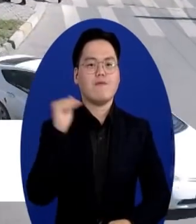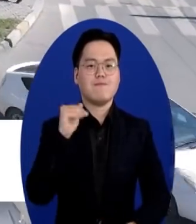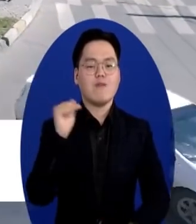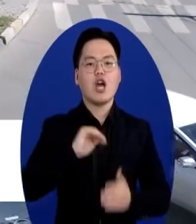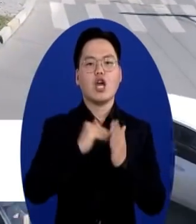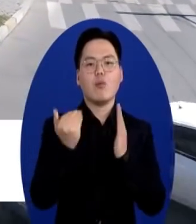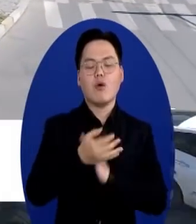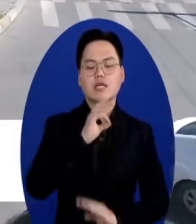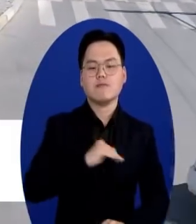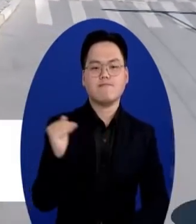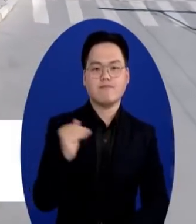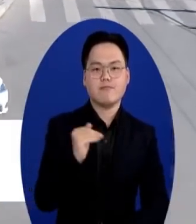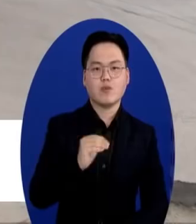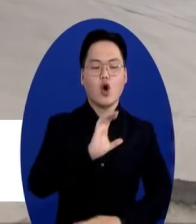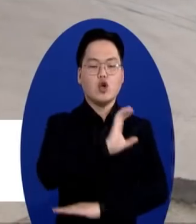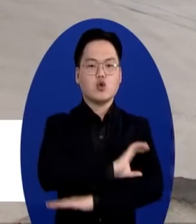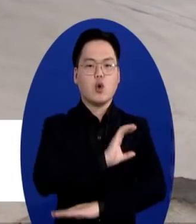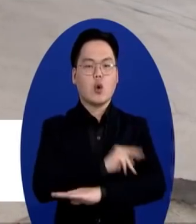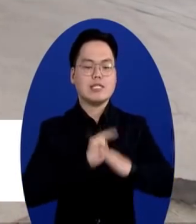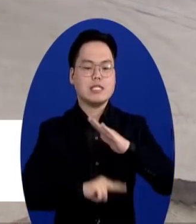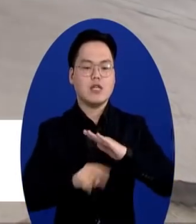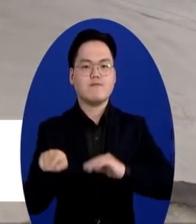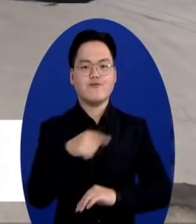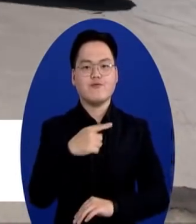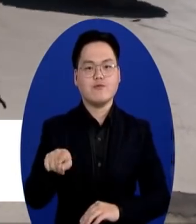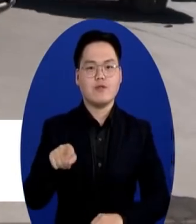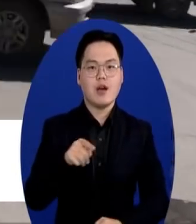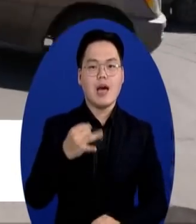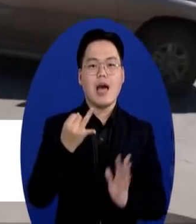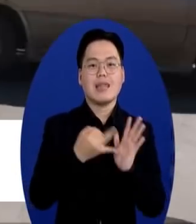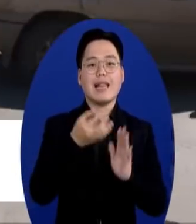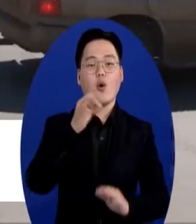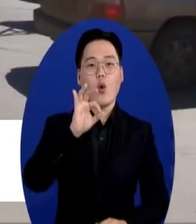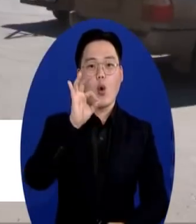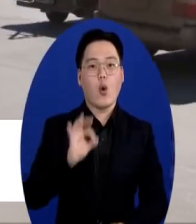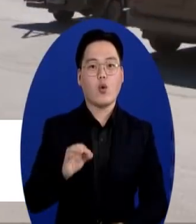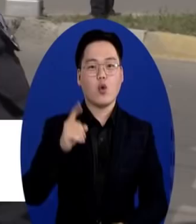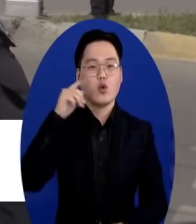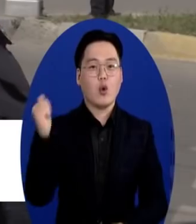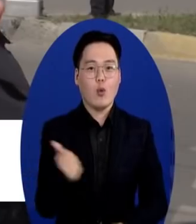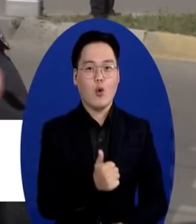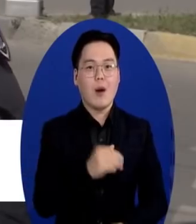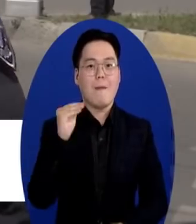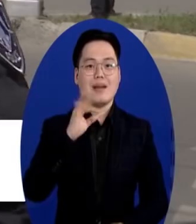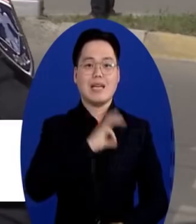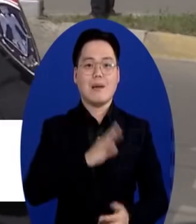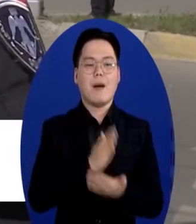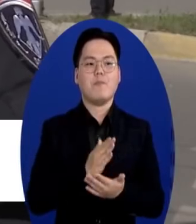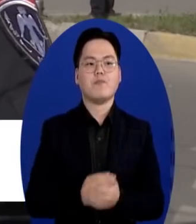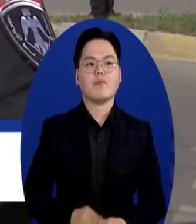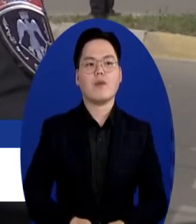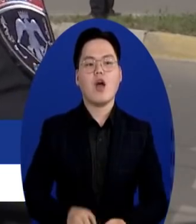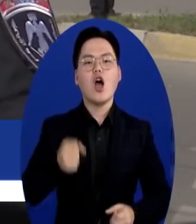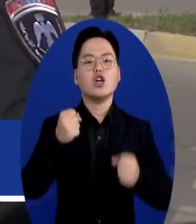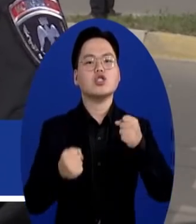хэрэгцээнд ундаг, за тодорхойлбол сургууль цэцэрлэгийн хооронд 70 гаруй хувь нь өдөр бүр зорчдог судалгаа байна. Яагаад энэ жолооч энэ автомашиныг